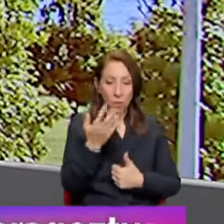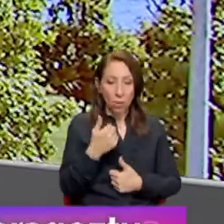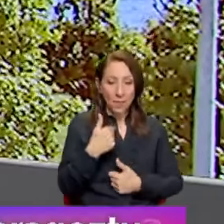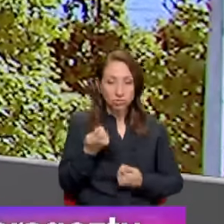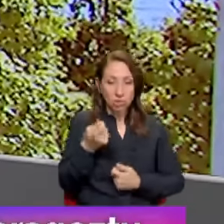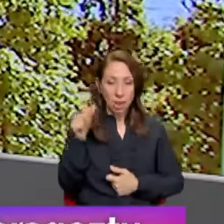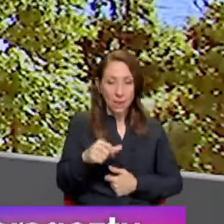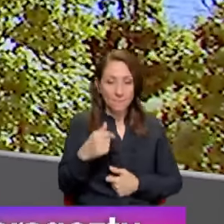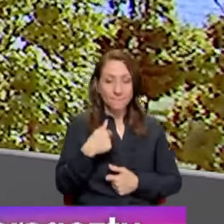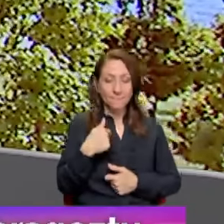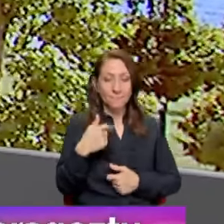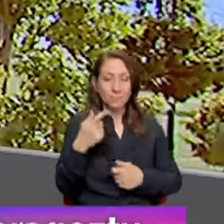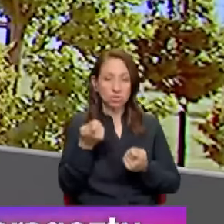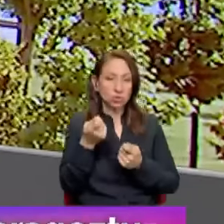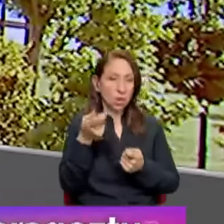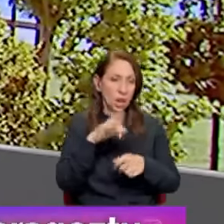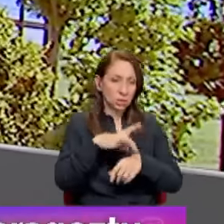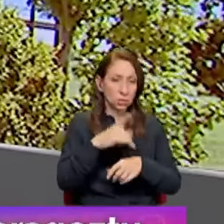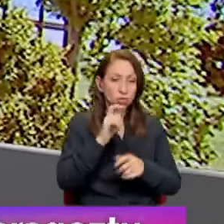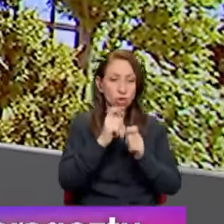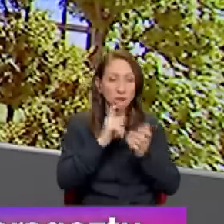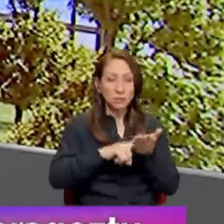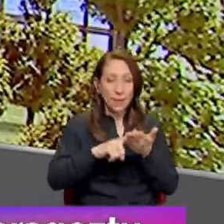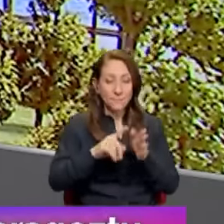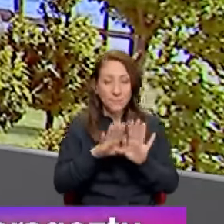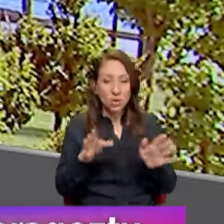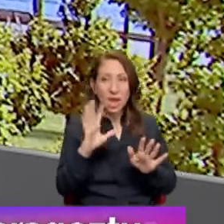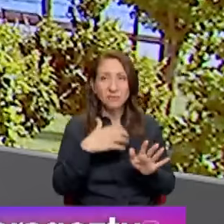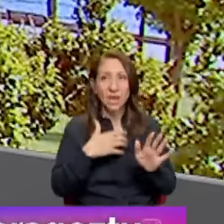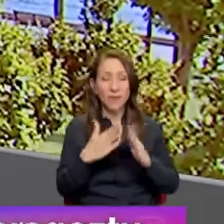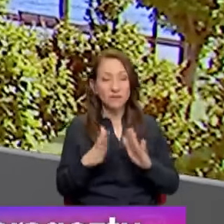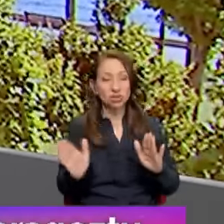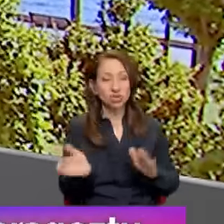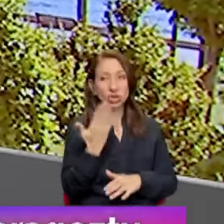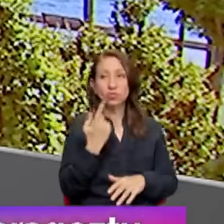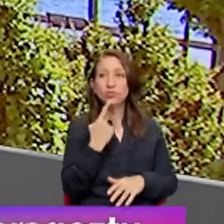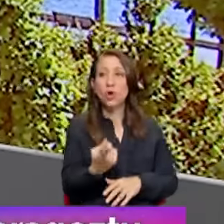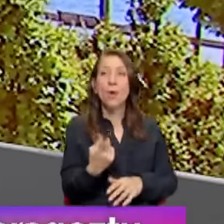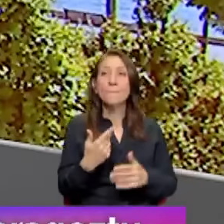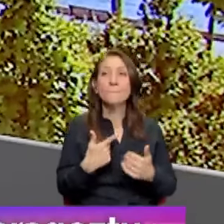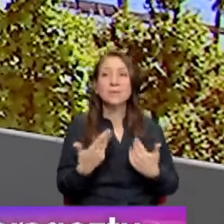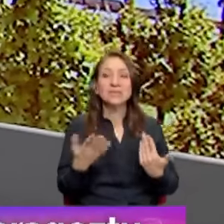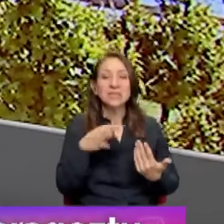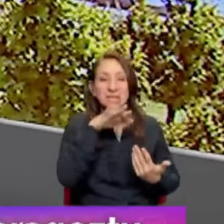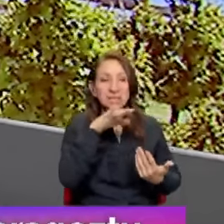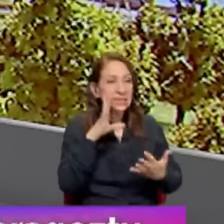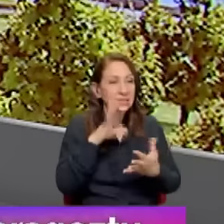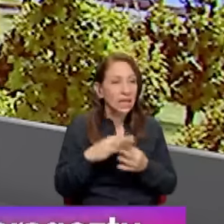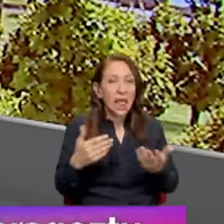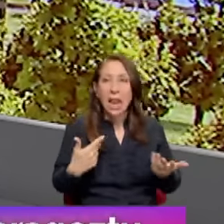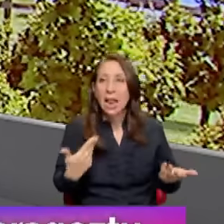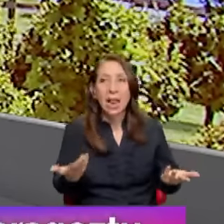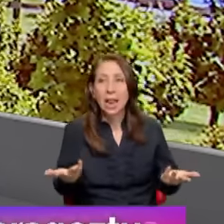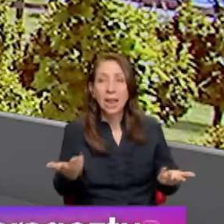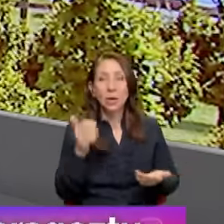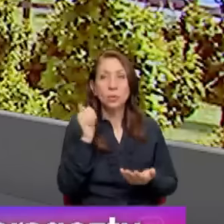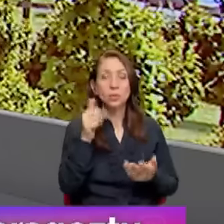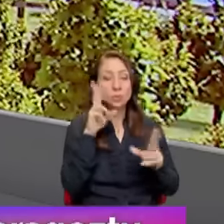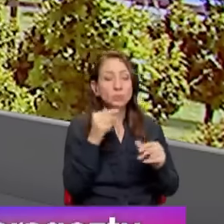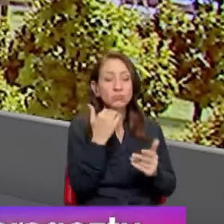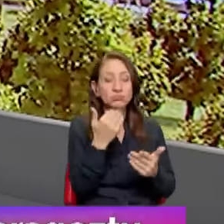çalışamıyorum Benimde platin var 5 ay sonra sözleşmemiz bitiyor ve ev sahibi evden çıkın diyor Bizler yaşlı insanlarız ve günlerdir